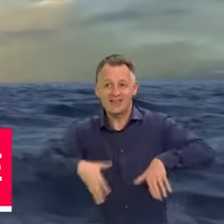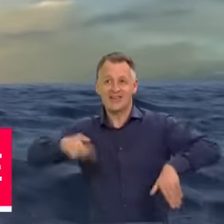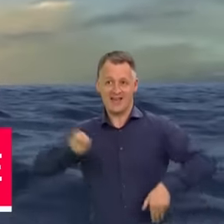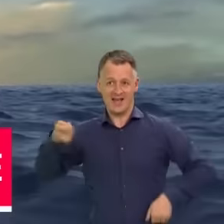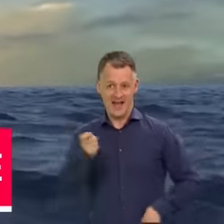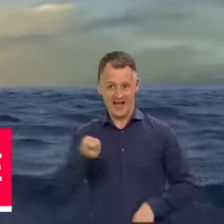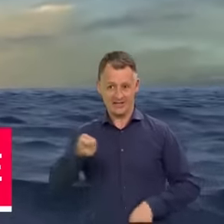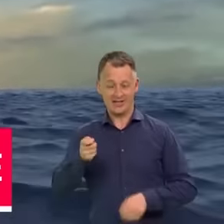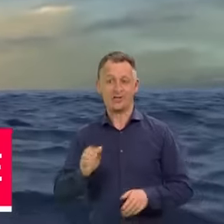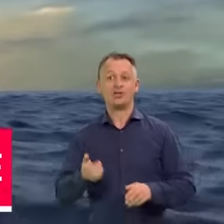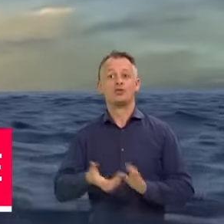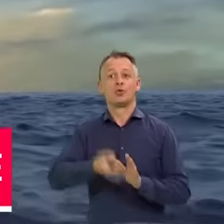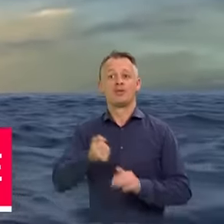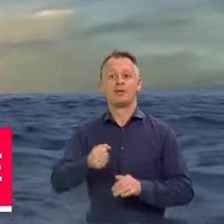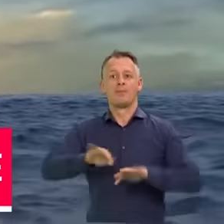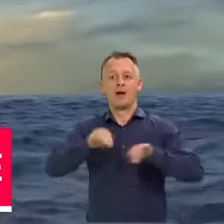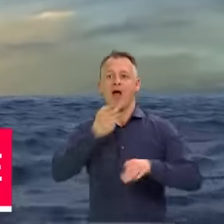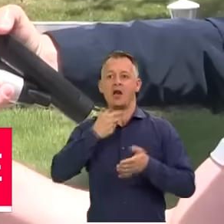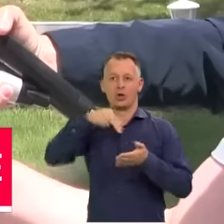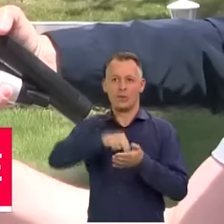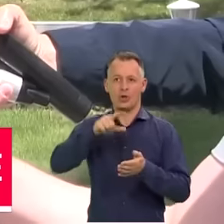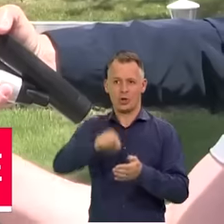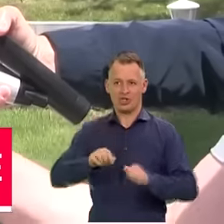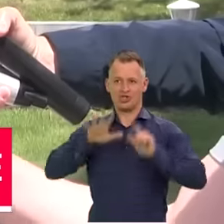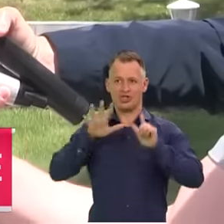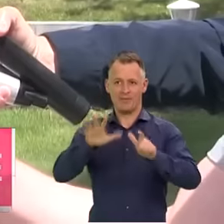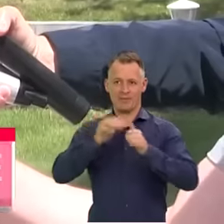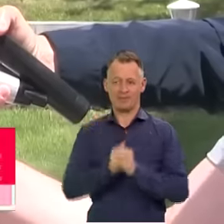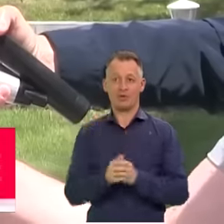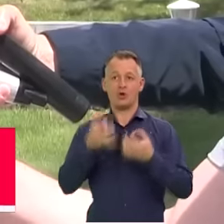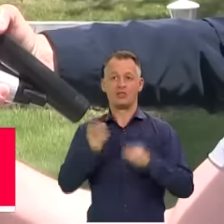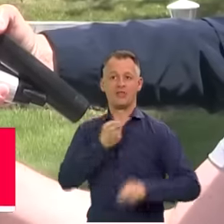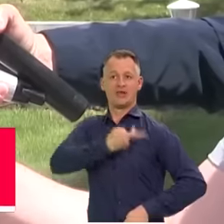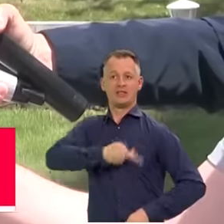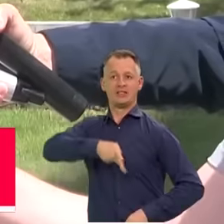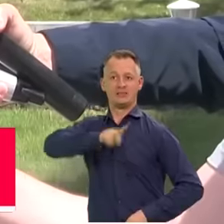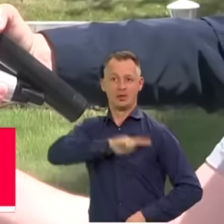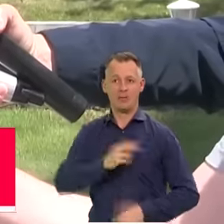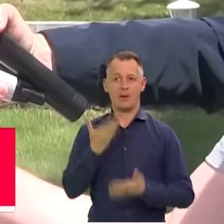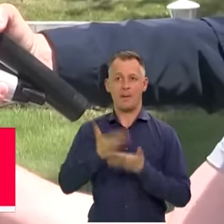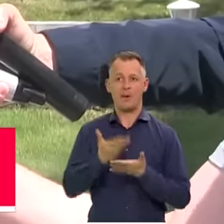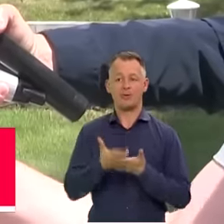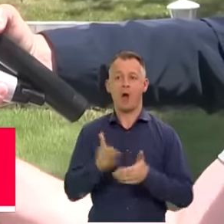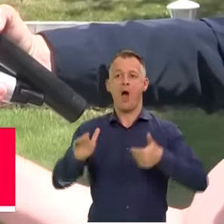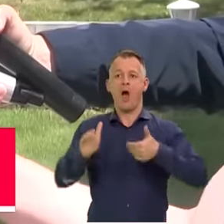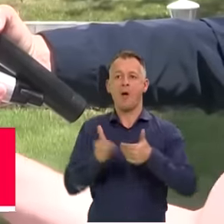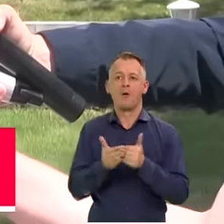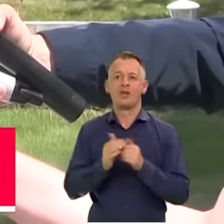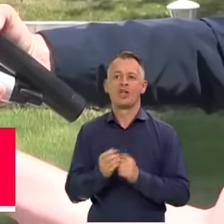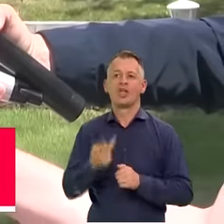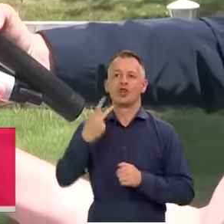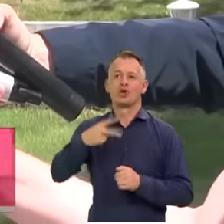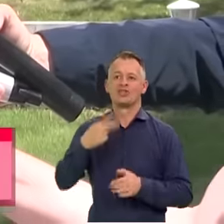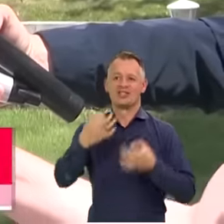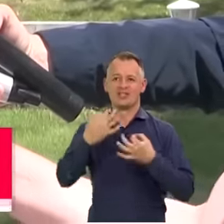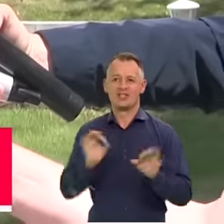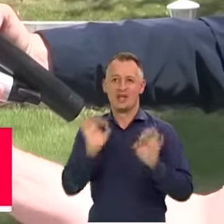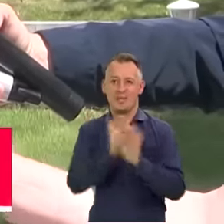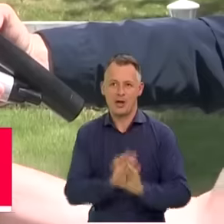mare începând cu 2027. Va fi responsabil pentru aproximativ